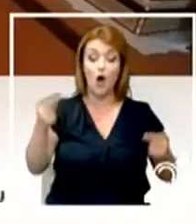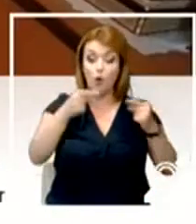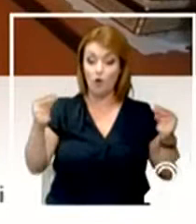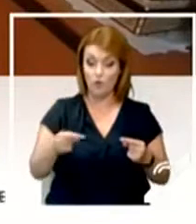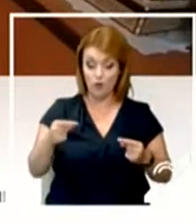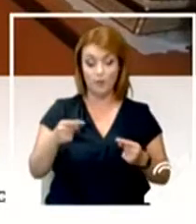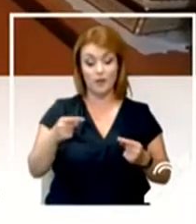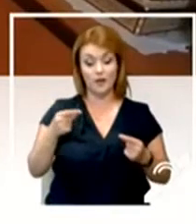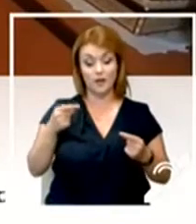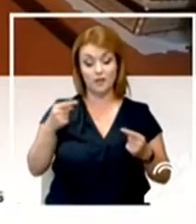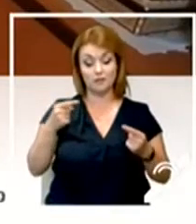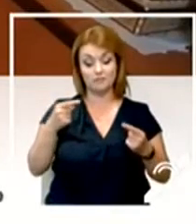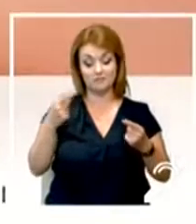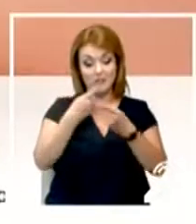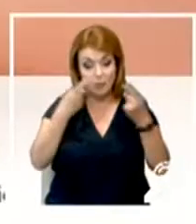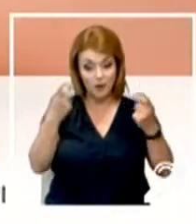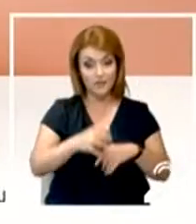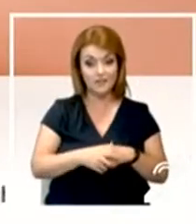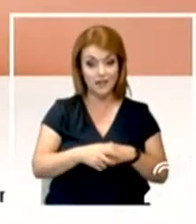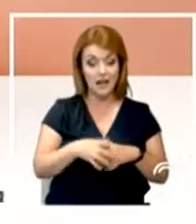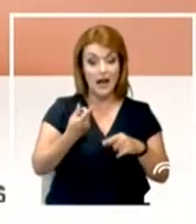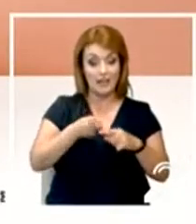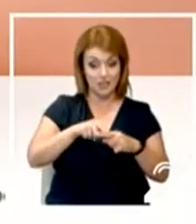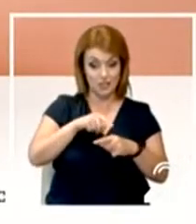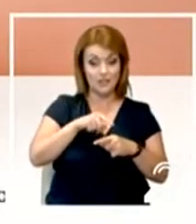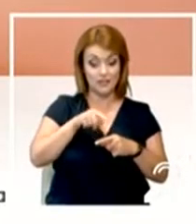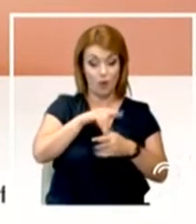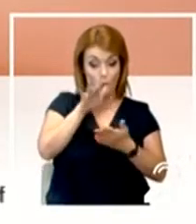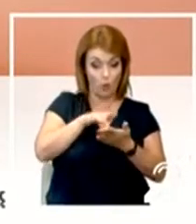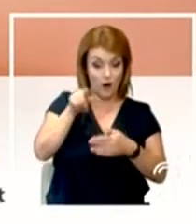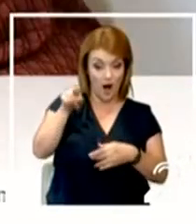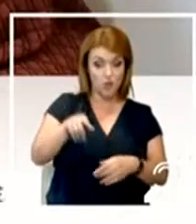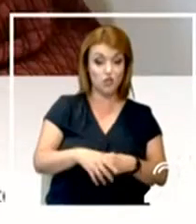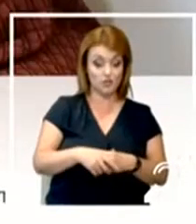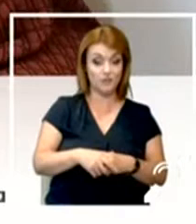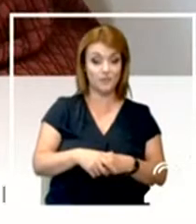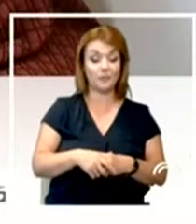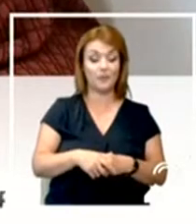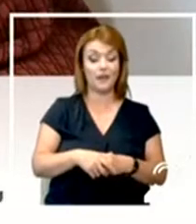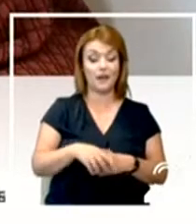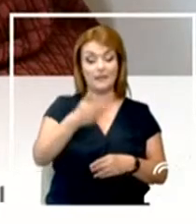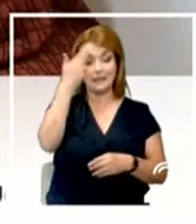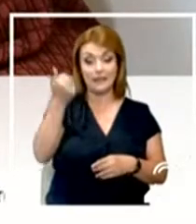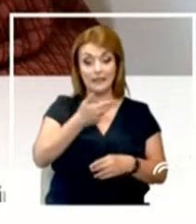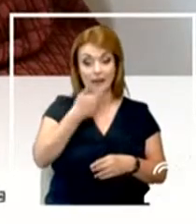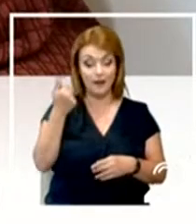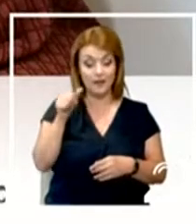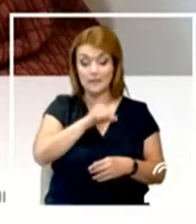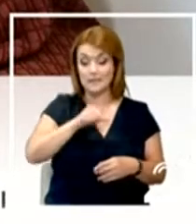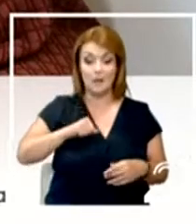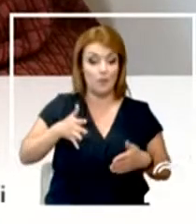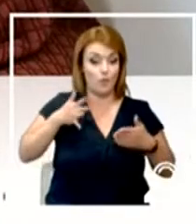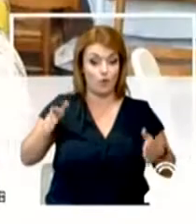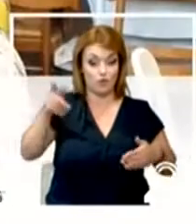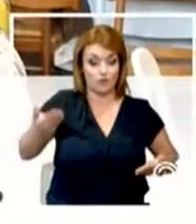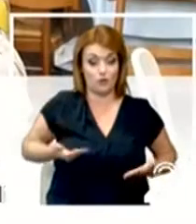Trieste împreună cu Agenția Sanitară, în Trieste sunt aproape 150 de centenari, adică 7% de mii de locuitori, dublul mediei